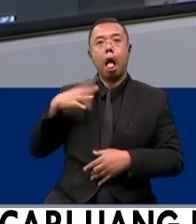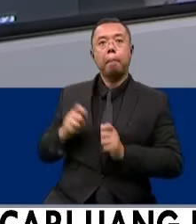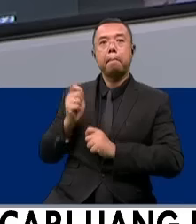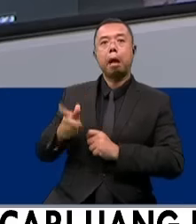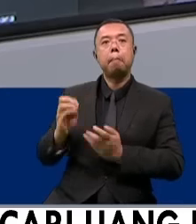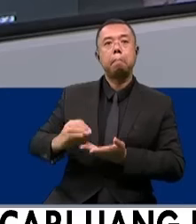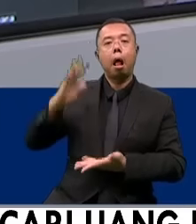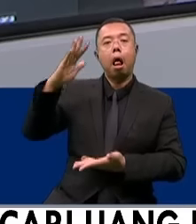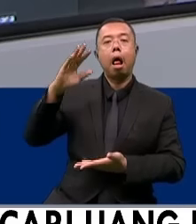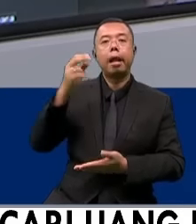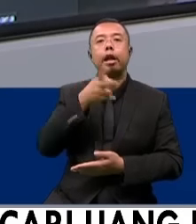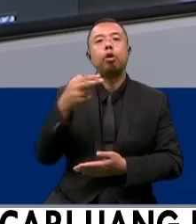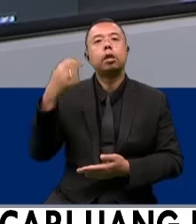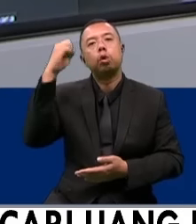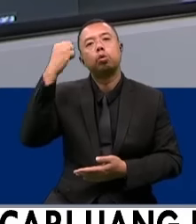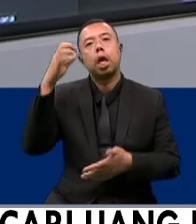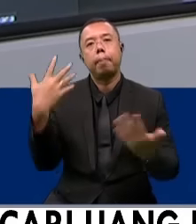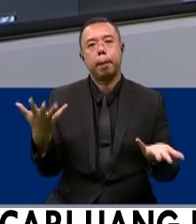menyulitkan Indonesia